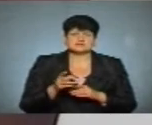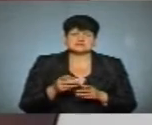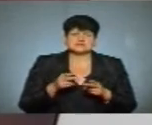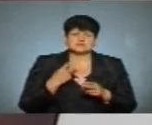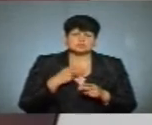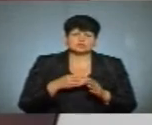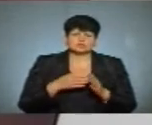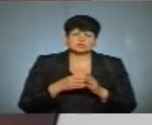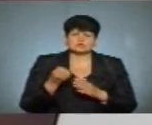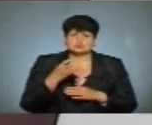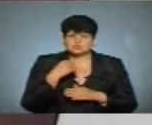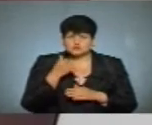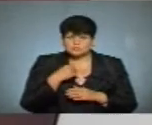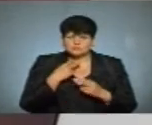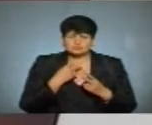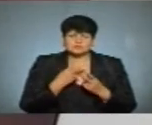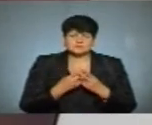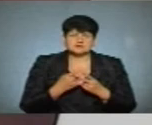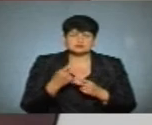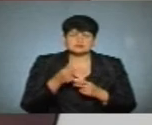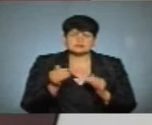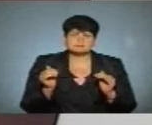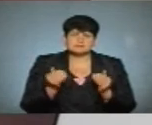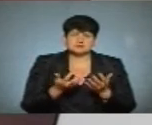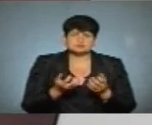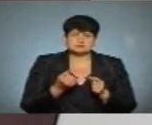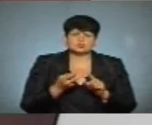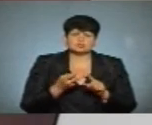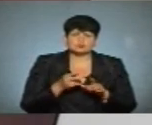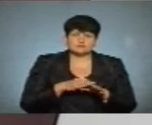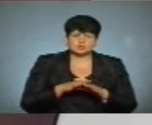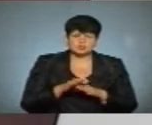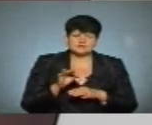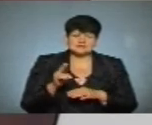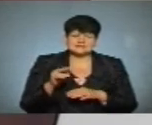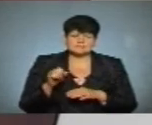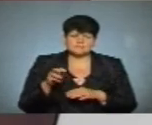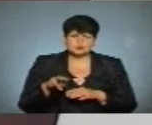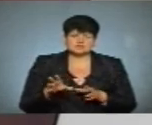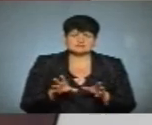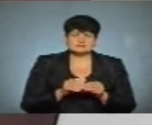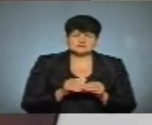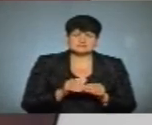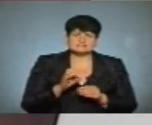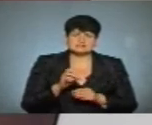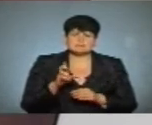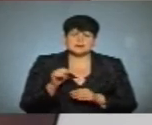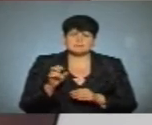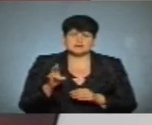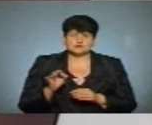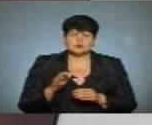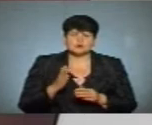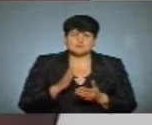до 14 років позбавлення волі. На рік менше отримав другий виконавець Олексій Цимбалюк, їхній спільник Станіслав Бабенко мав відбувати